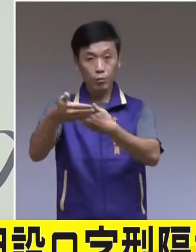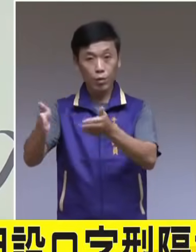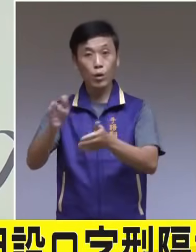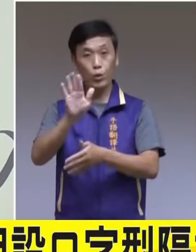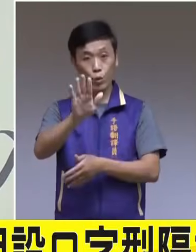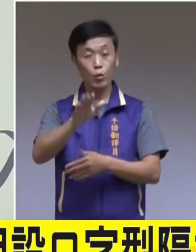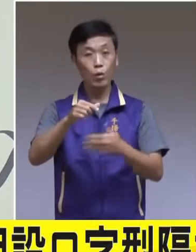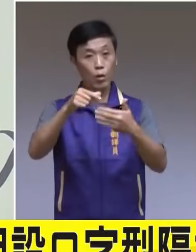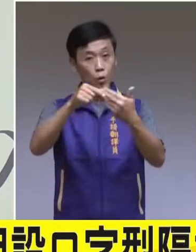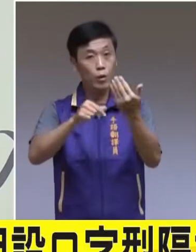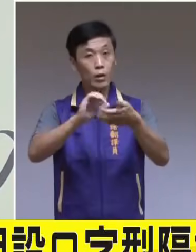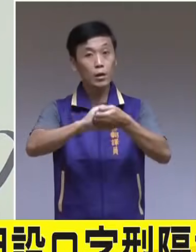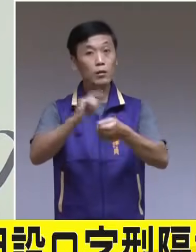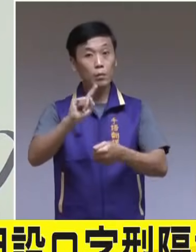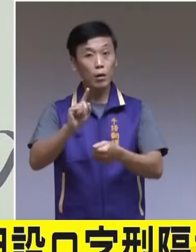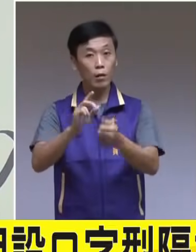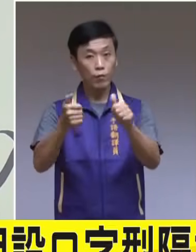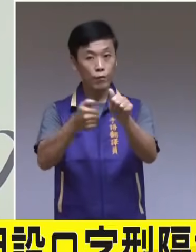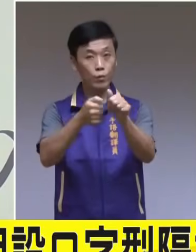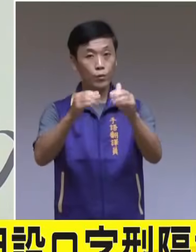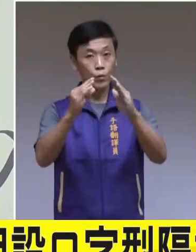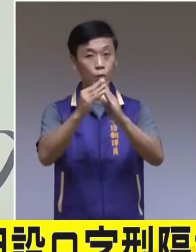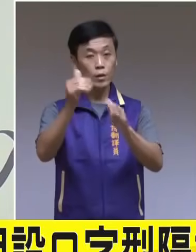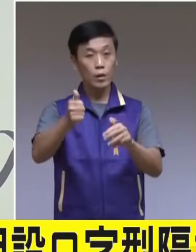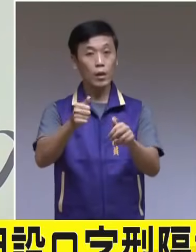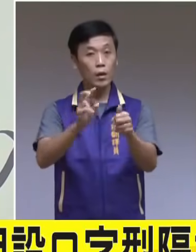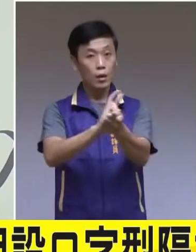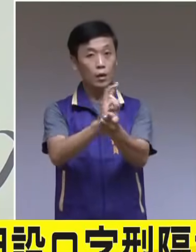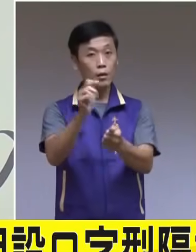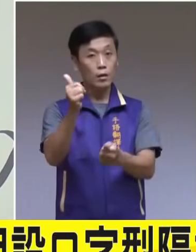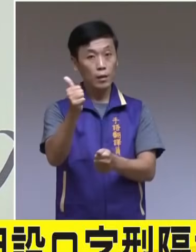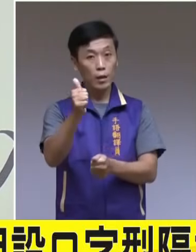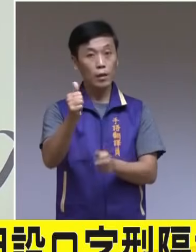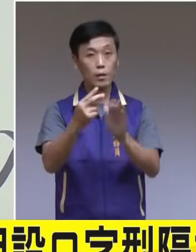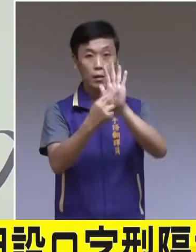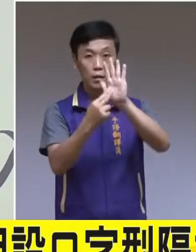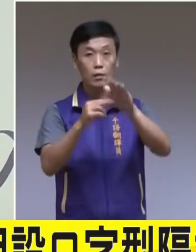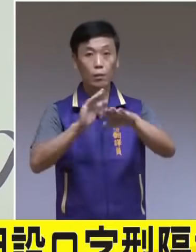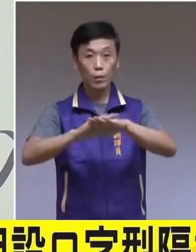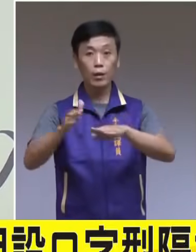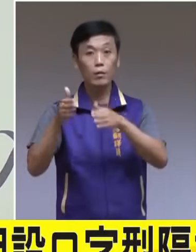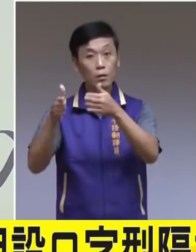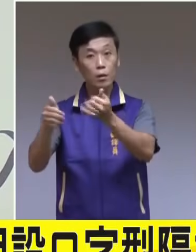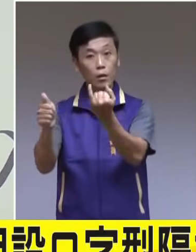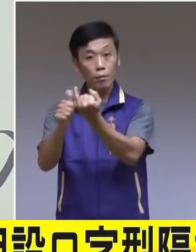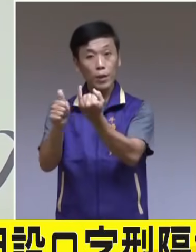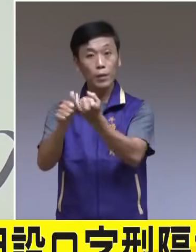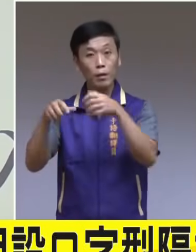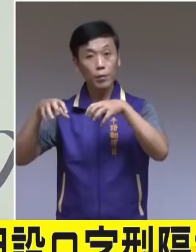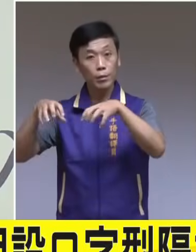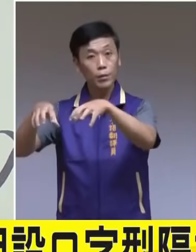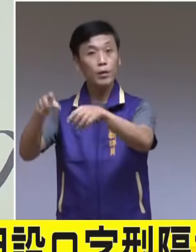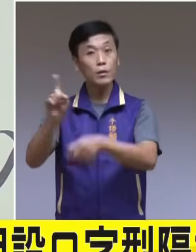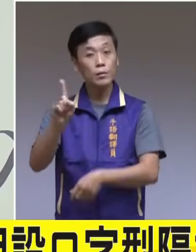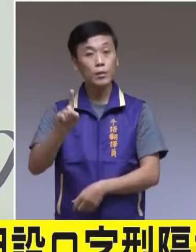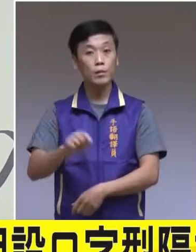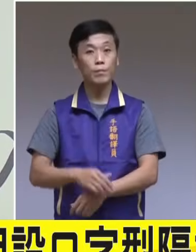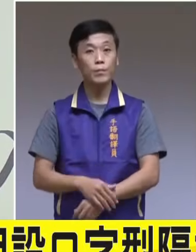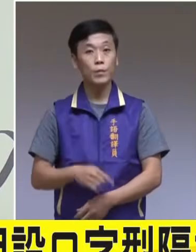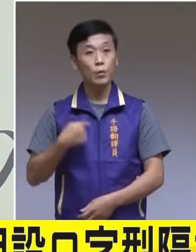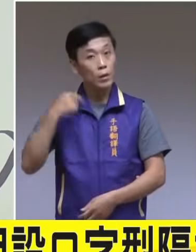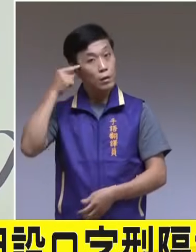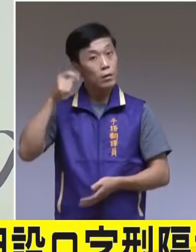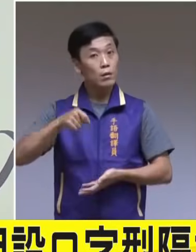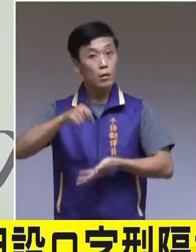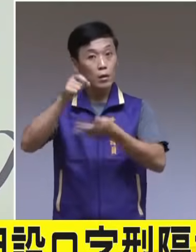您副局长等一下也会跟大家做详细的说明那婚宴的部分我们建议暂缓因